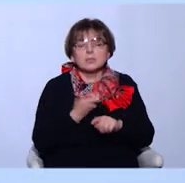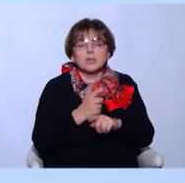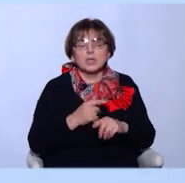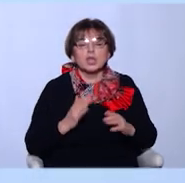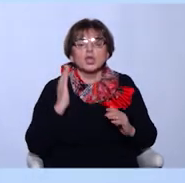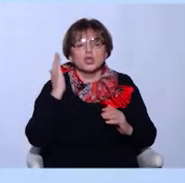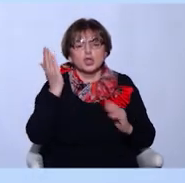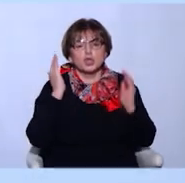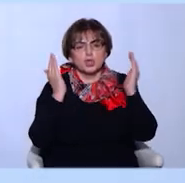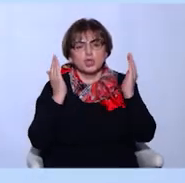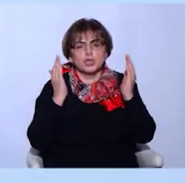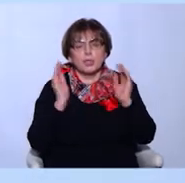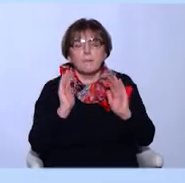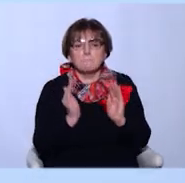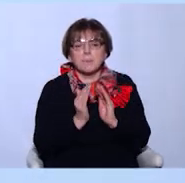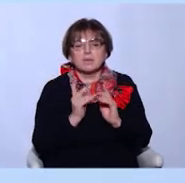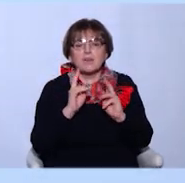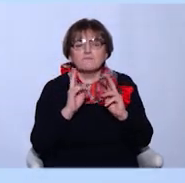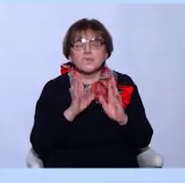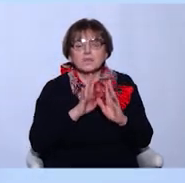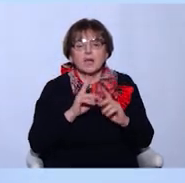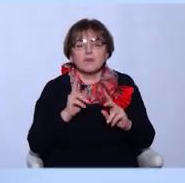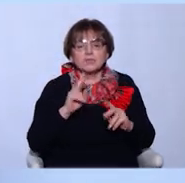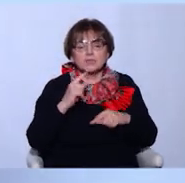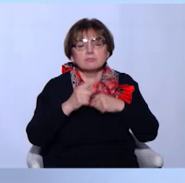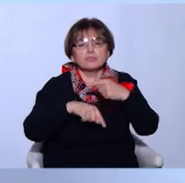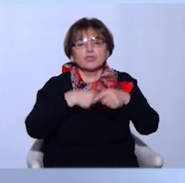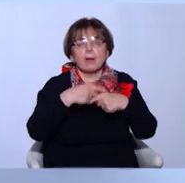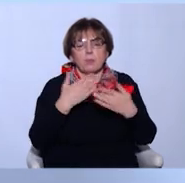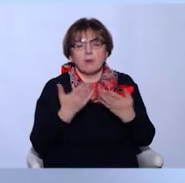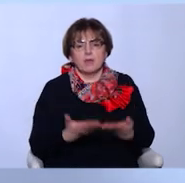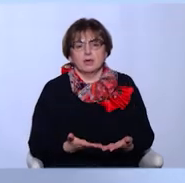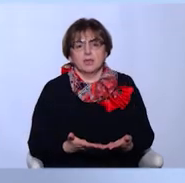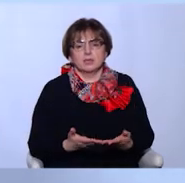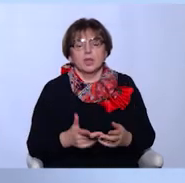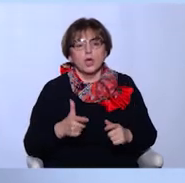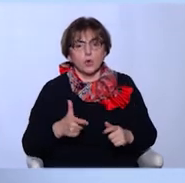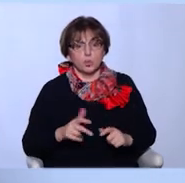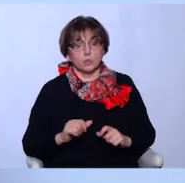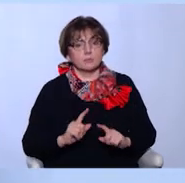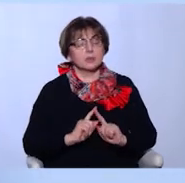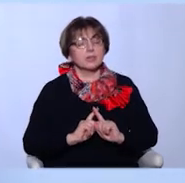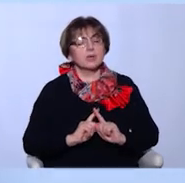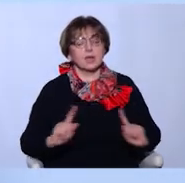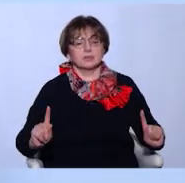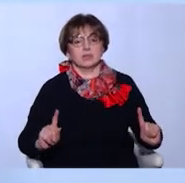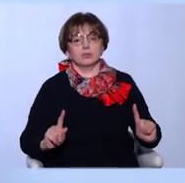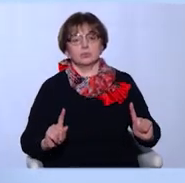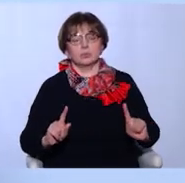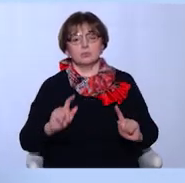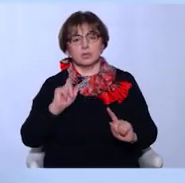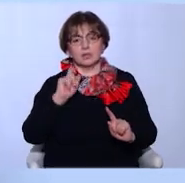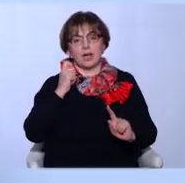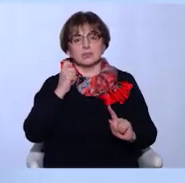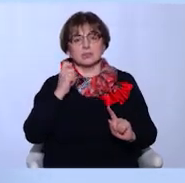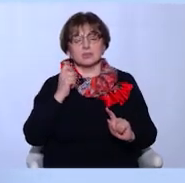ვაჟა ვაჟას არ ეშლება ვინ არის ვისი შთამომავალი ალბათ და აი გურამიშვილი არის განსაკუთრებული კაცი,